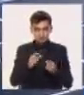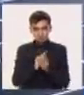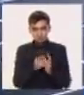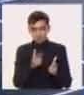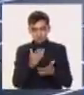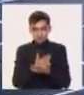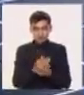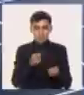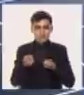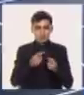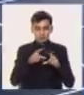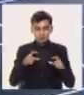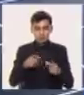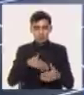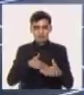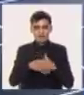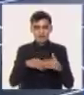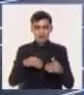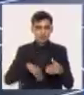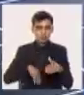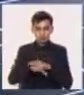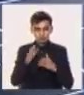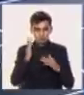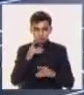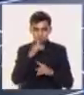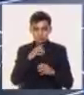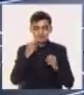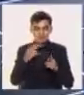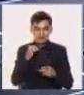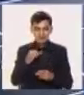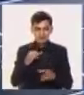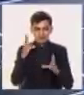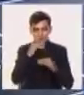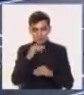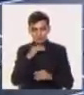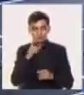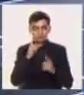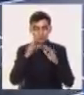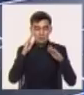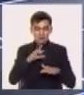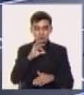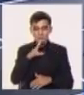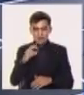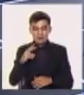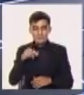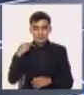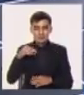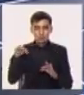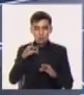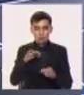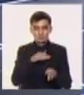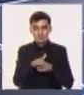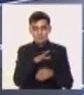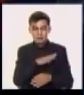правительство в отставку? И когда? Сумел ли Национальный совет общественного доверия при президенте оправдать